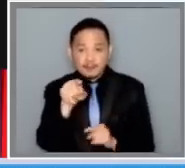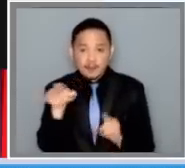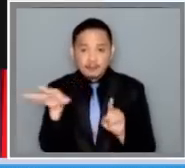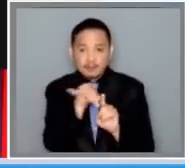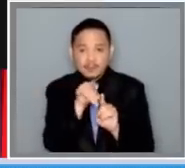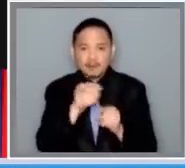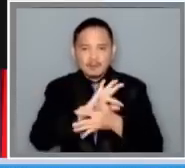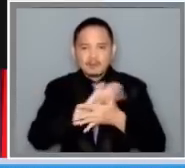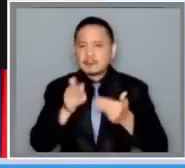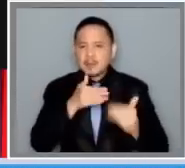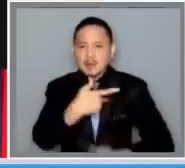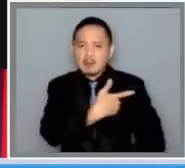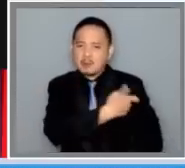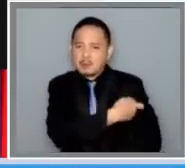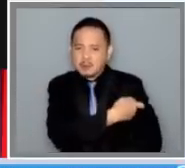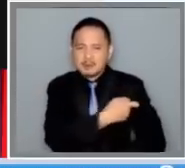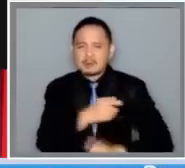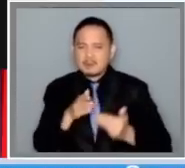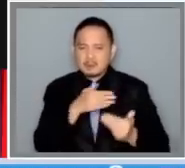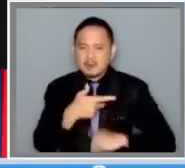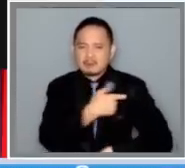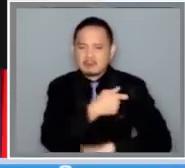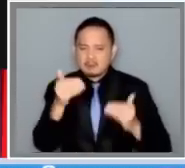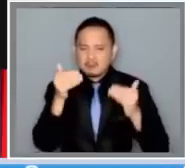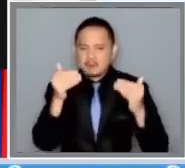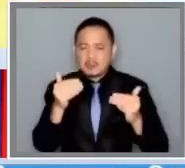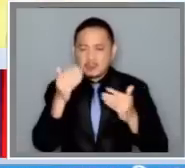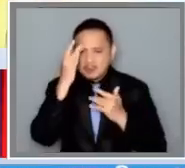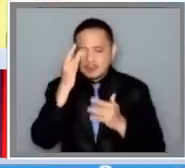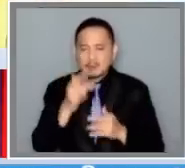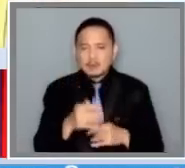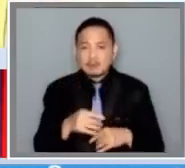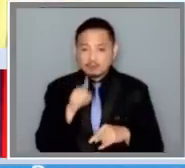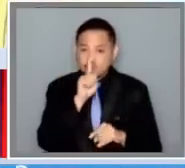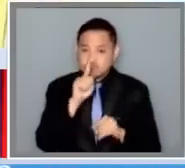na, ang course ay medyo matagal. Mm-hmm. At